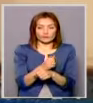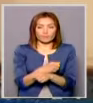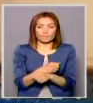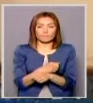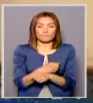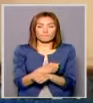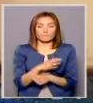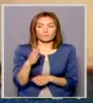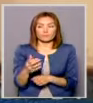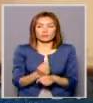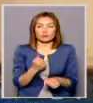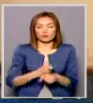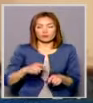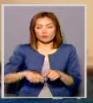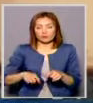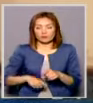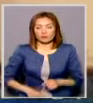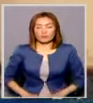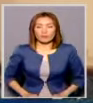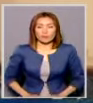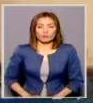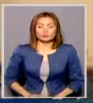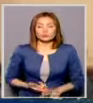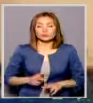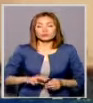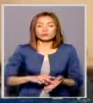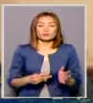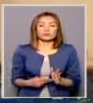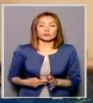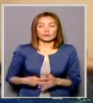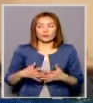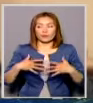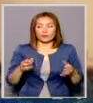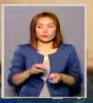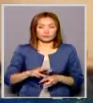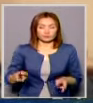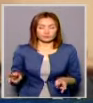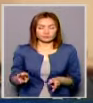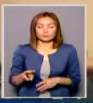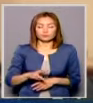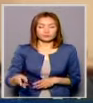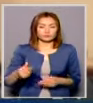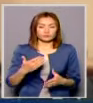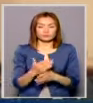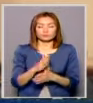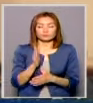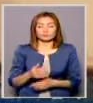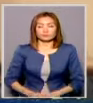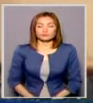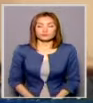старше года будет обследовано на бруцеллез. Для этого планируется сдать больше 1 000 000 проб крови в ветеринарную лабораторию.